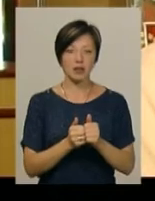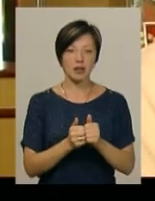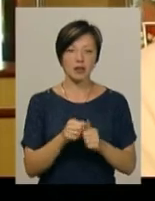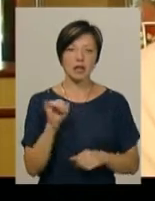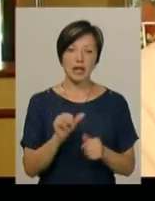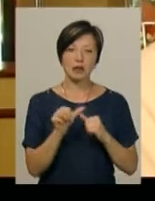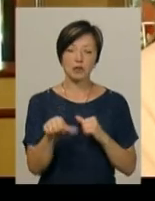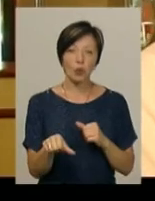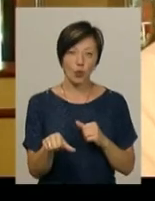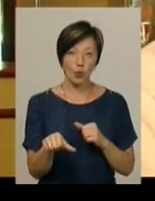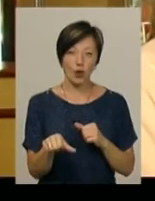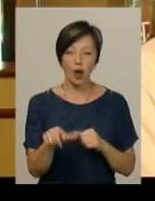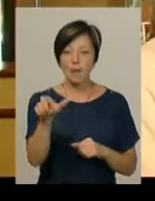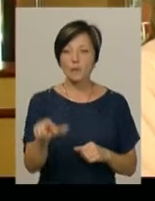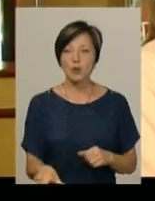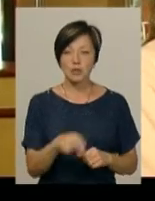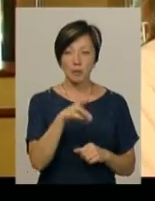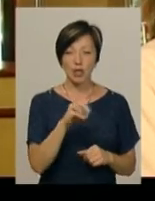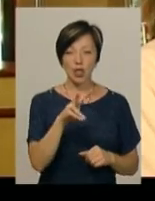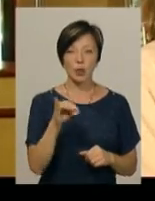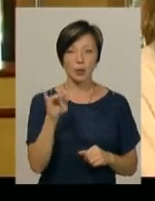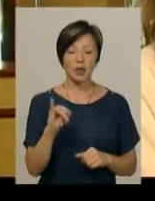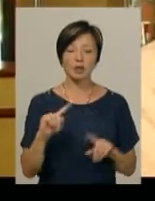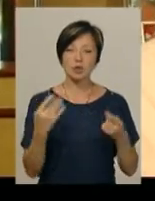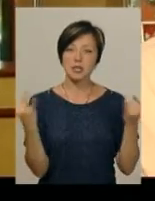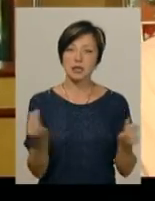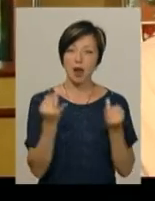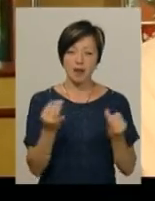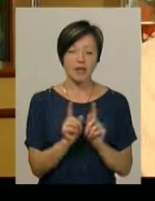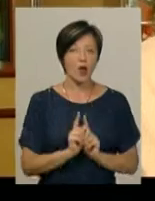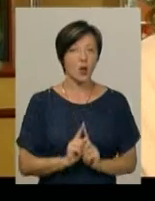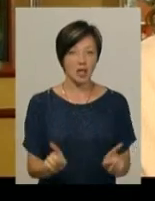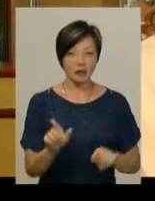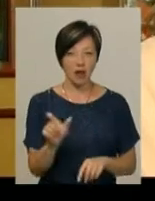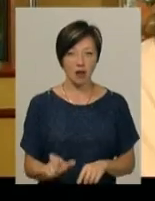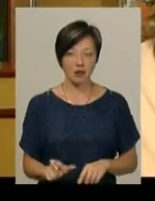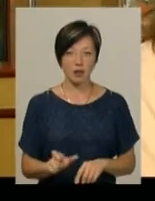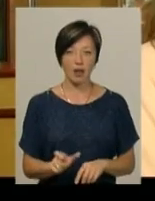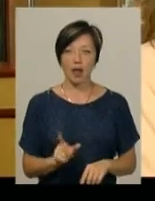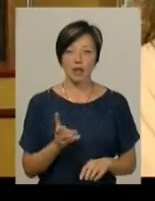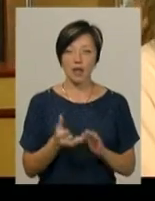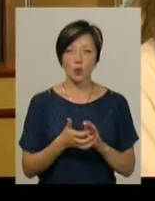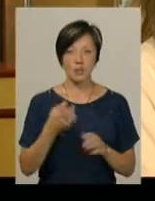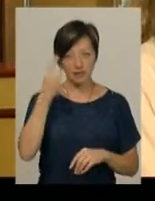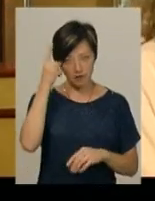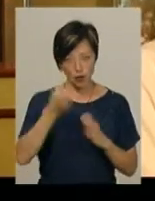От, крім того, постать Симона Петлюри надзвичайно цікава, неординарна, не досить